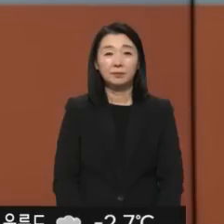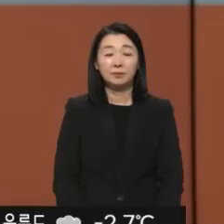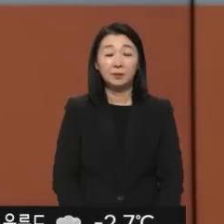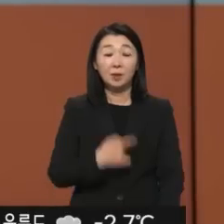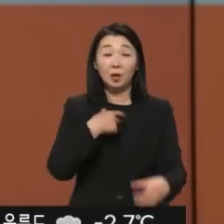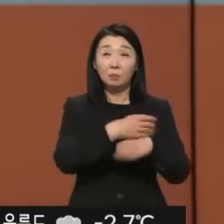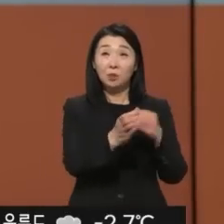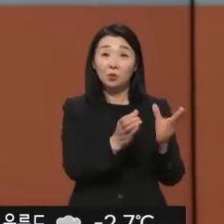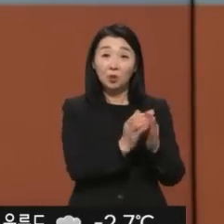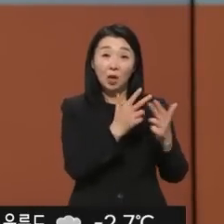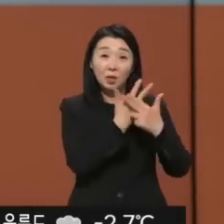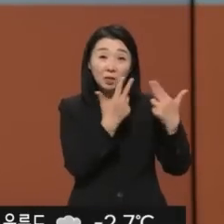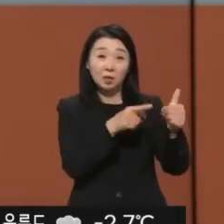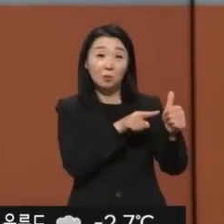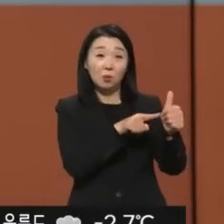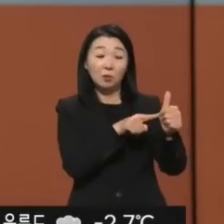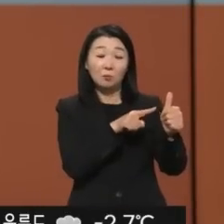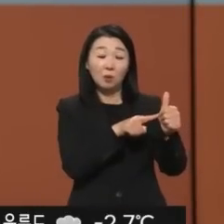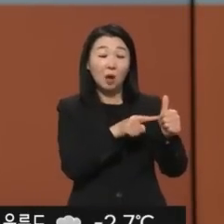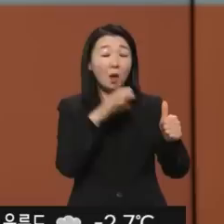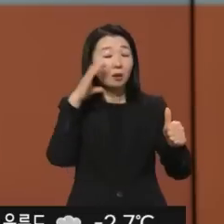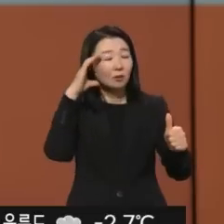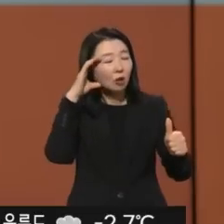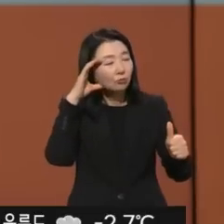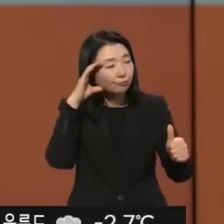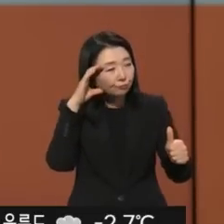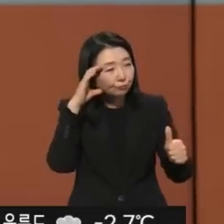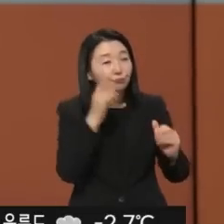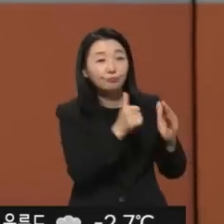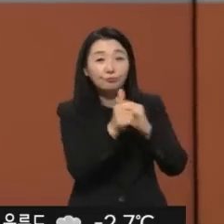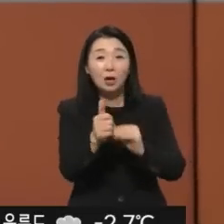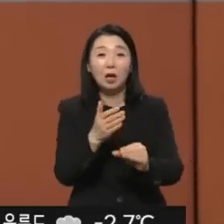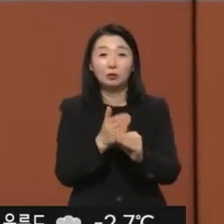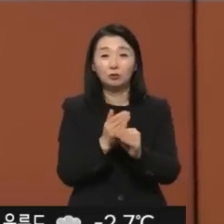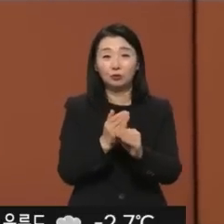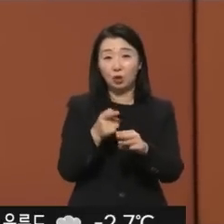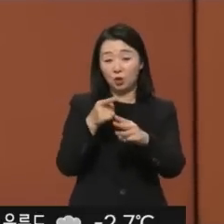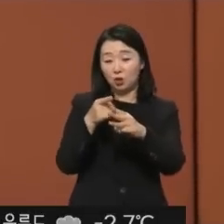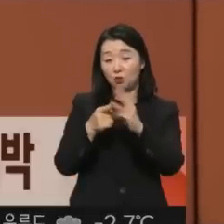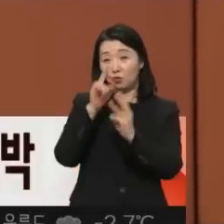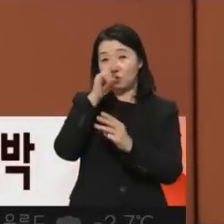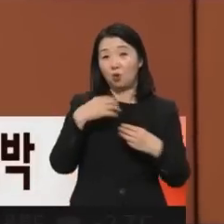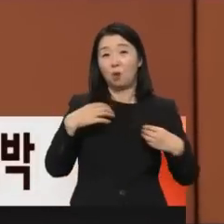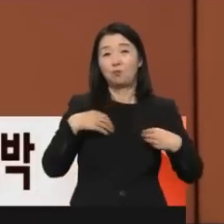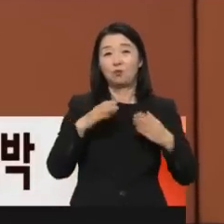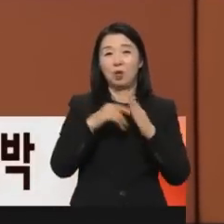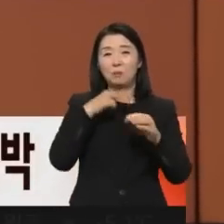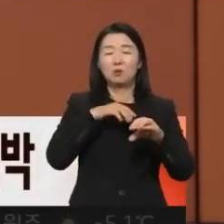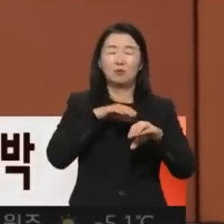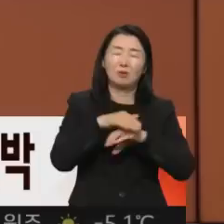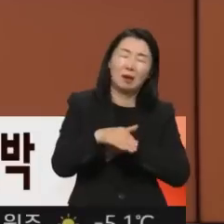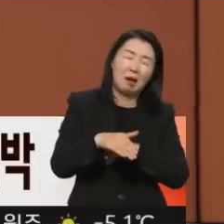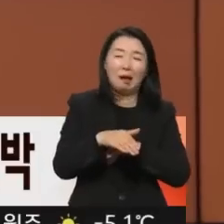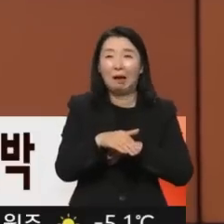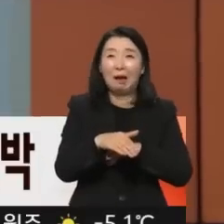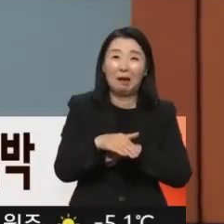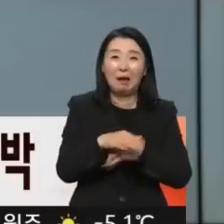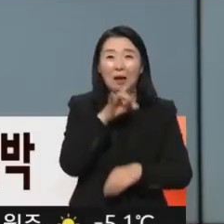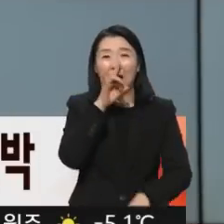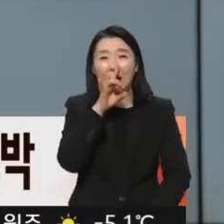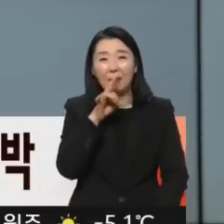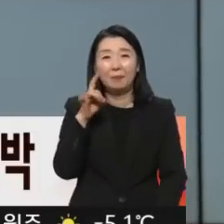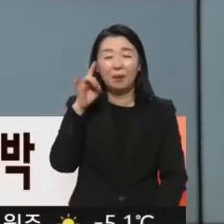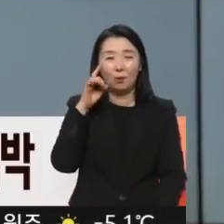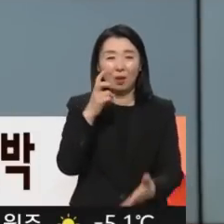민주당 이재명 대표가 경청 투어 현장 행보를 재개했죠. 윤석열 정부 들어 민주주의가 질식하고 있다고 했는데요. 사법 리스크에